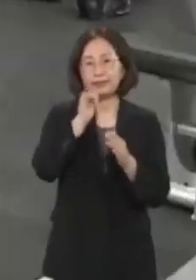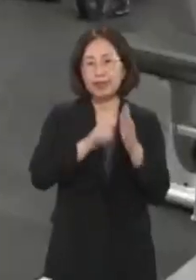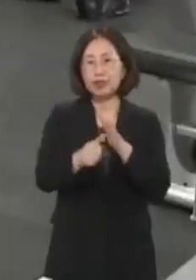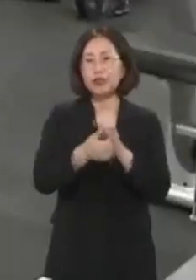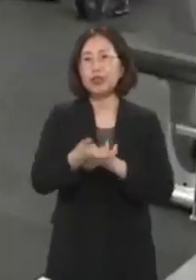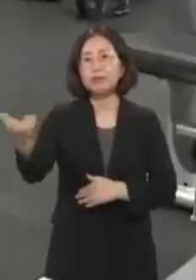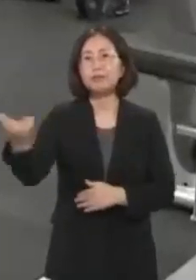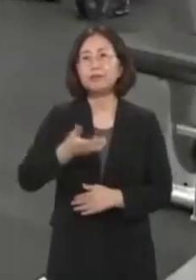이어졌습니다